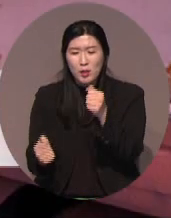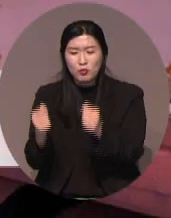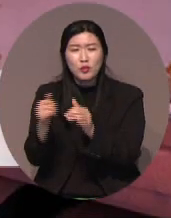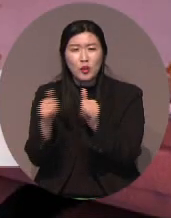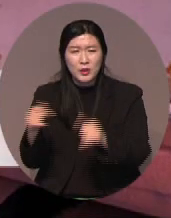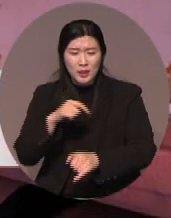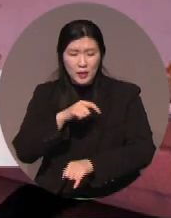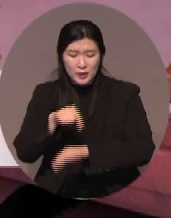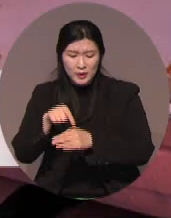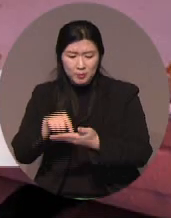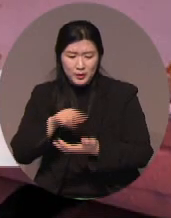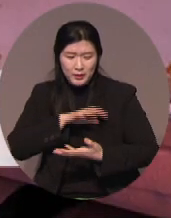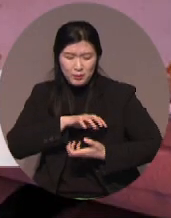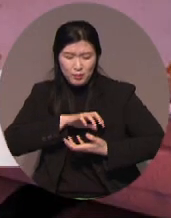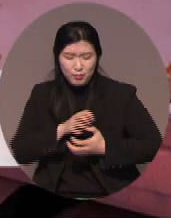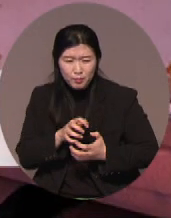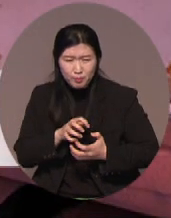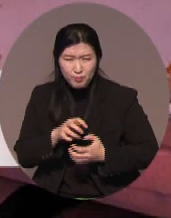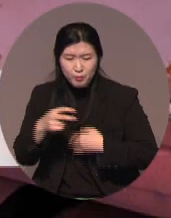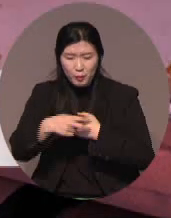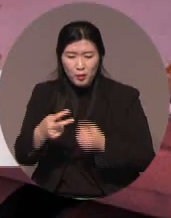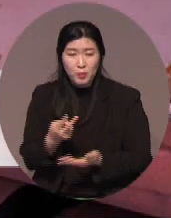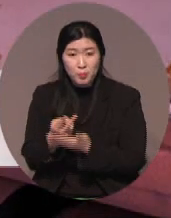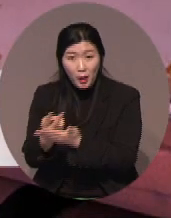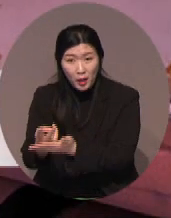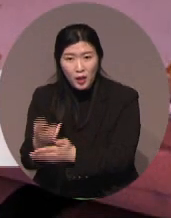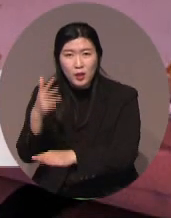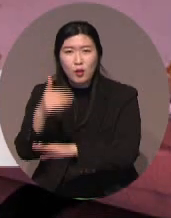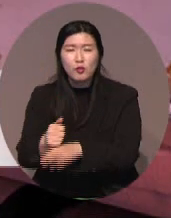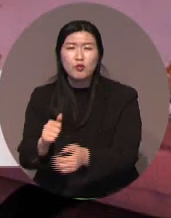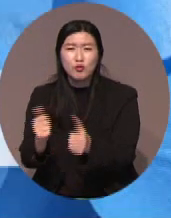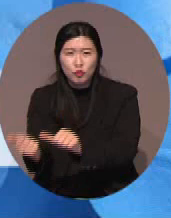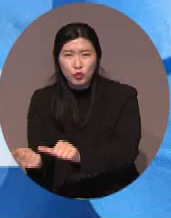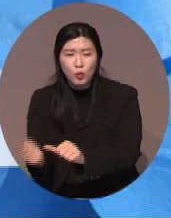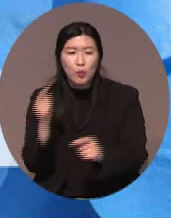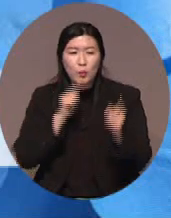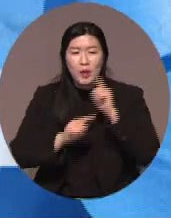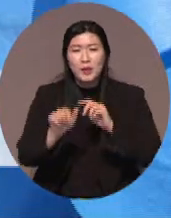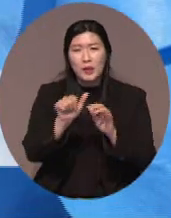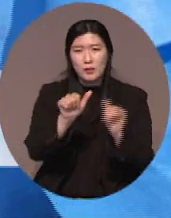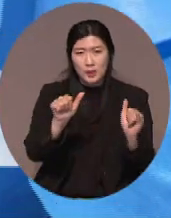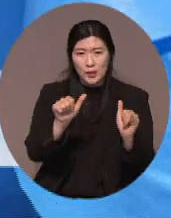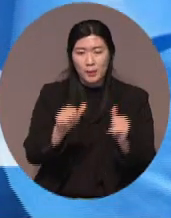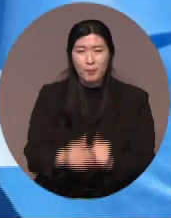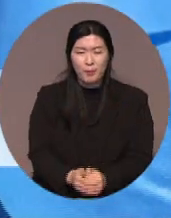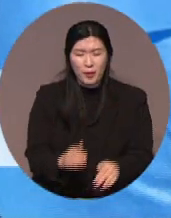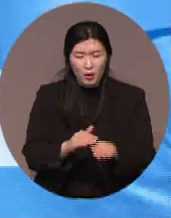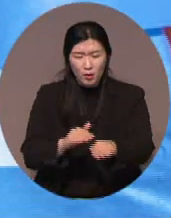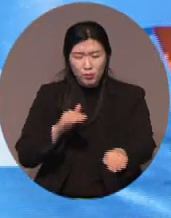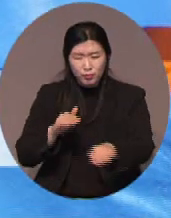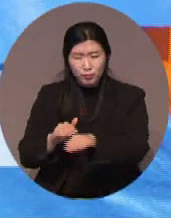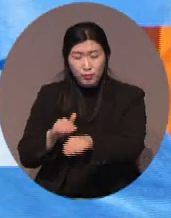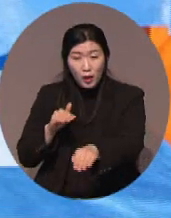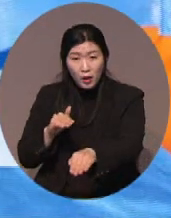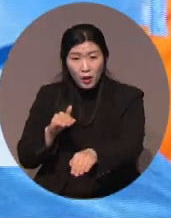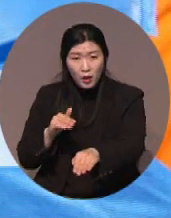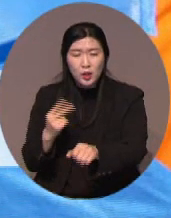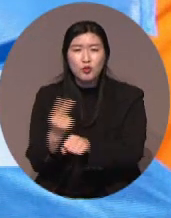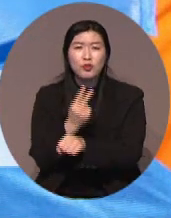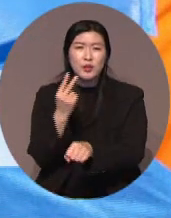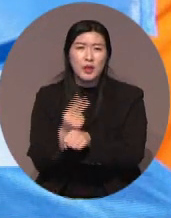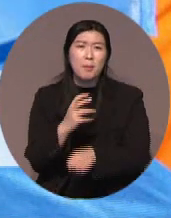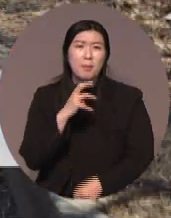운전기사가 심정지 상태로 병원으로 옮겨졌지만 숨졌고 5명이 닫혔으며 사고여파로 1대 5km가